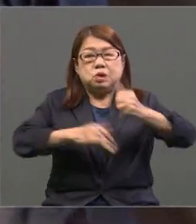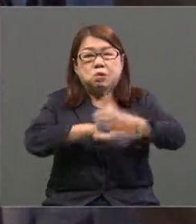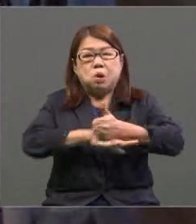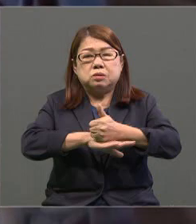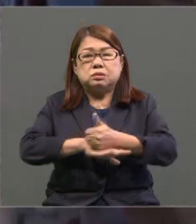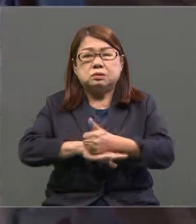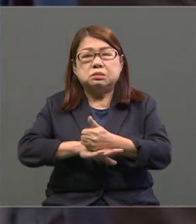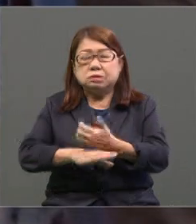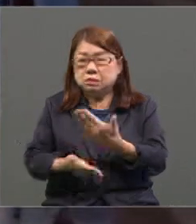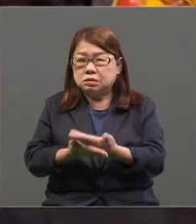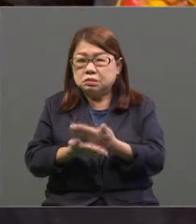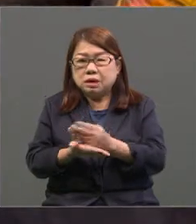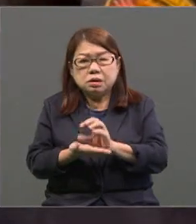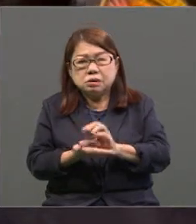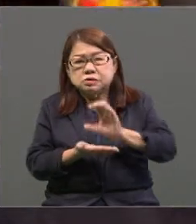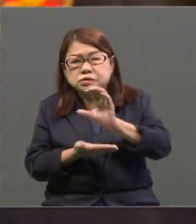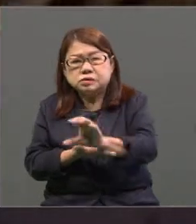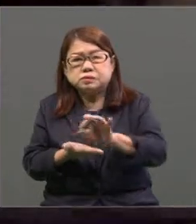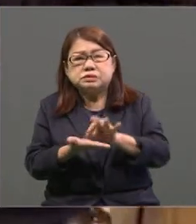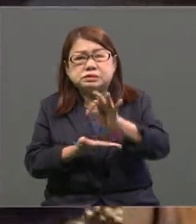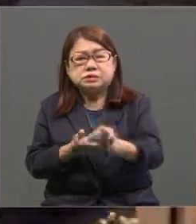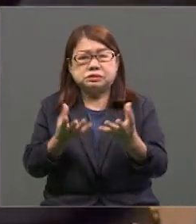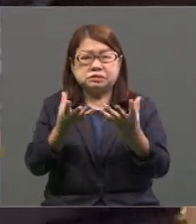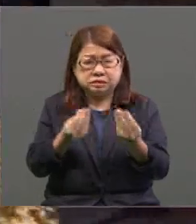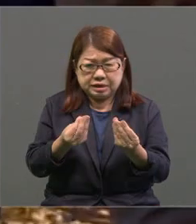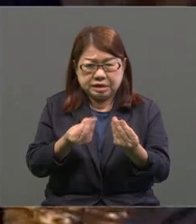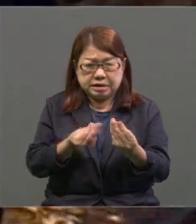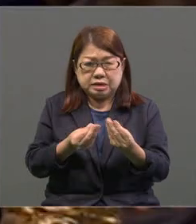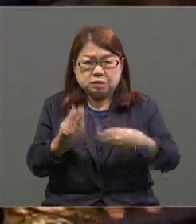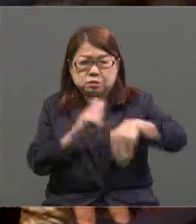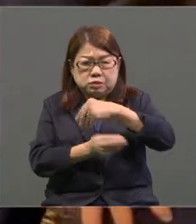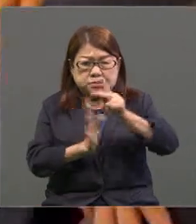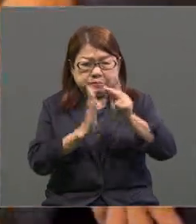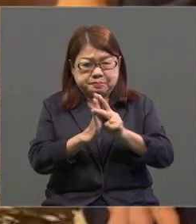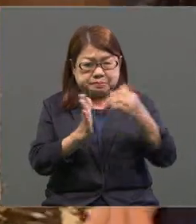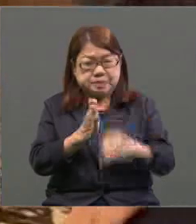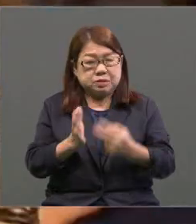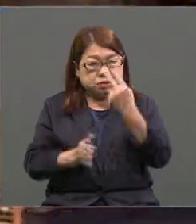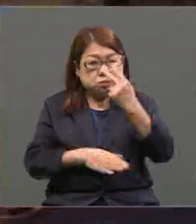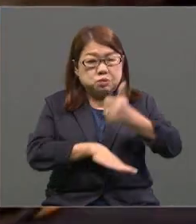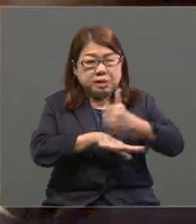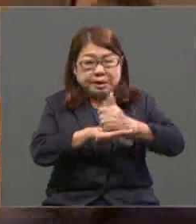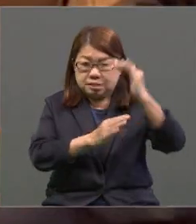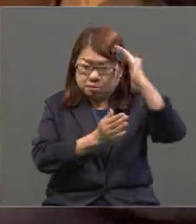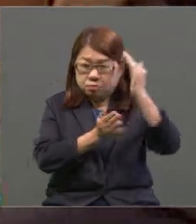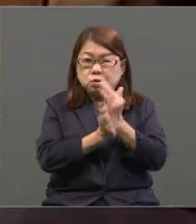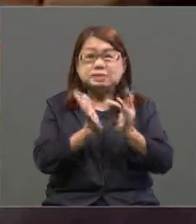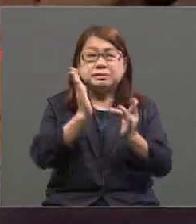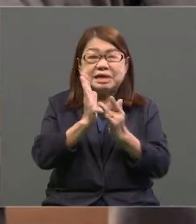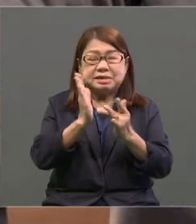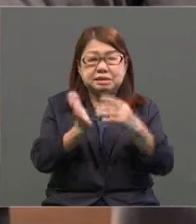นั้นก็จะมีเอาเงินไปฟอกผ่านการลงทุนต่างๆเช่นอสังหาริมทรัพย์ลองฟังเสียงผู้บัญชาการตำรวจไซเบอร์ดู